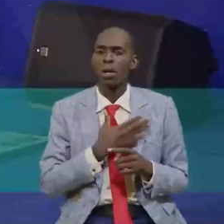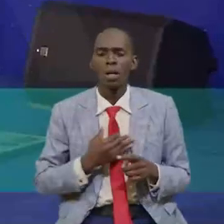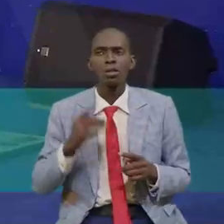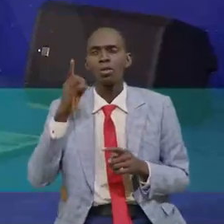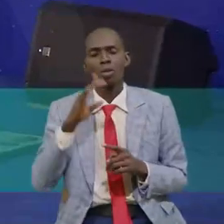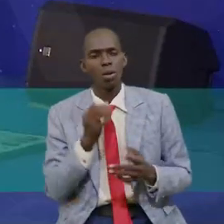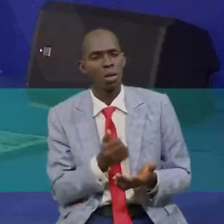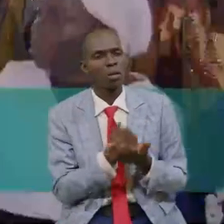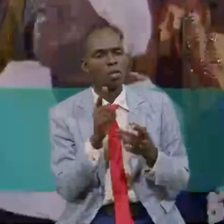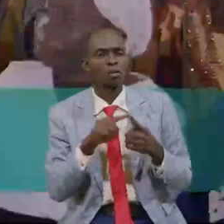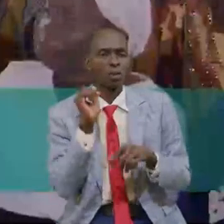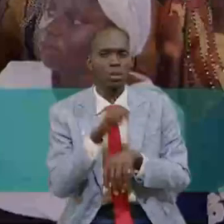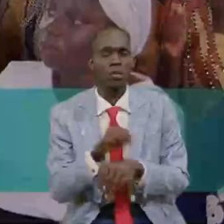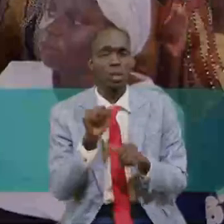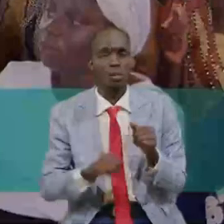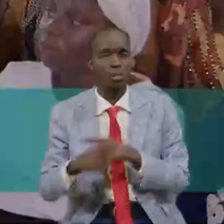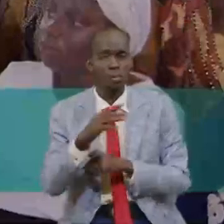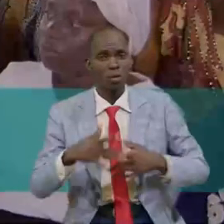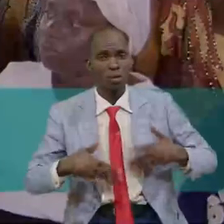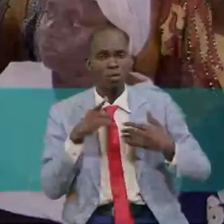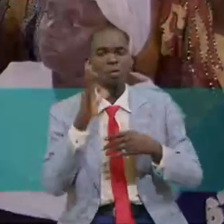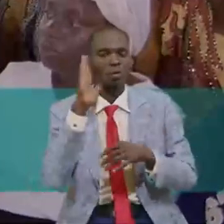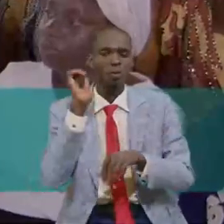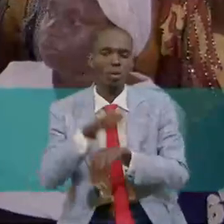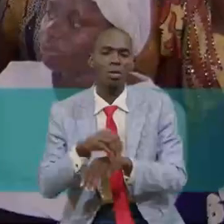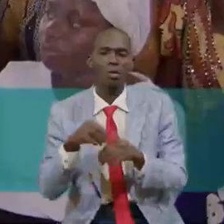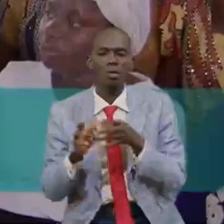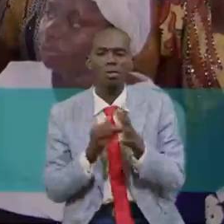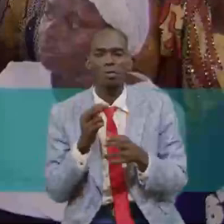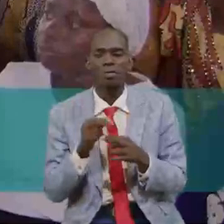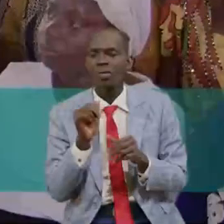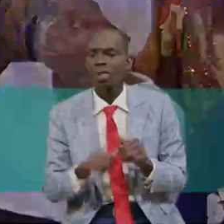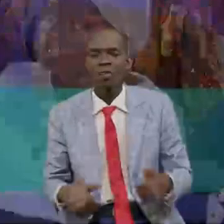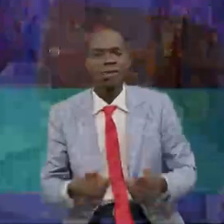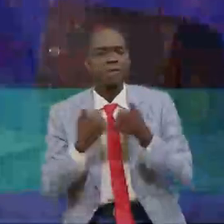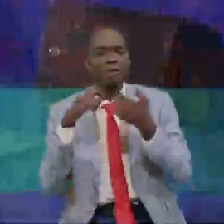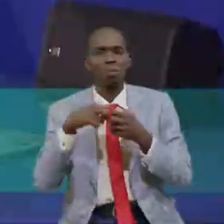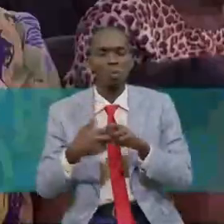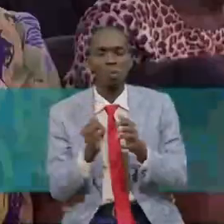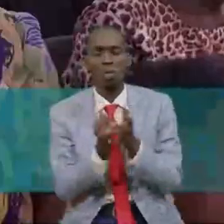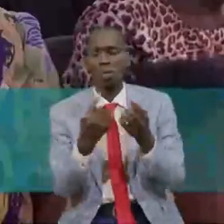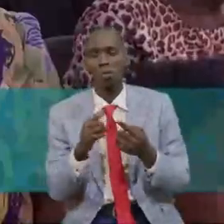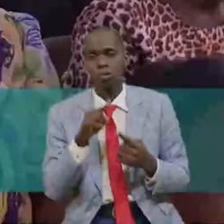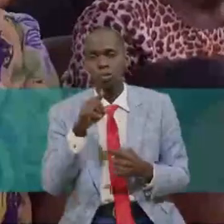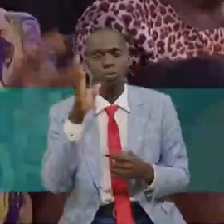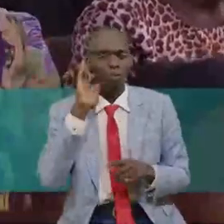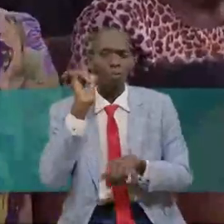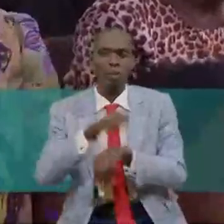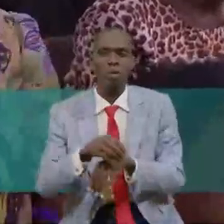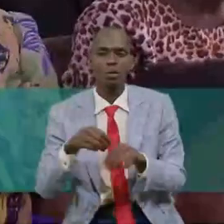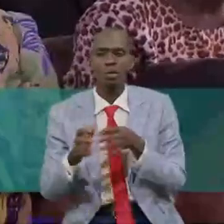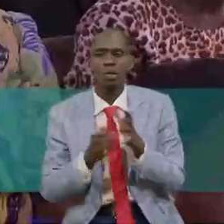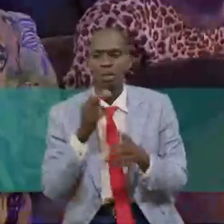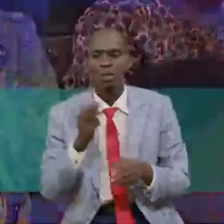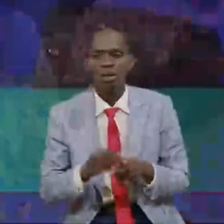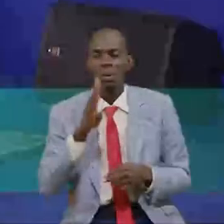Chaque jour de ta vie, tu vas vaincre. Chaque défi qui vient dans ta vie, tu vas vaincre. Par